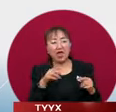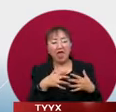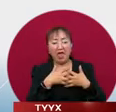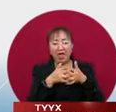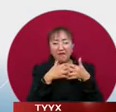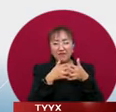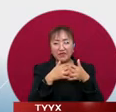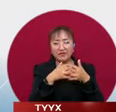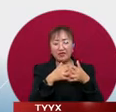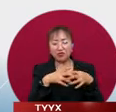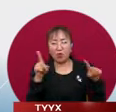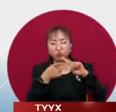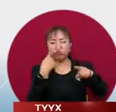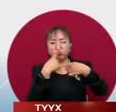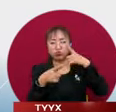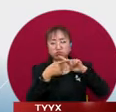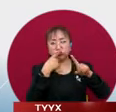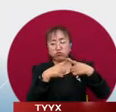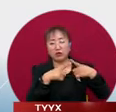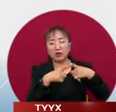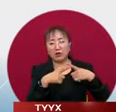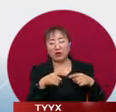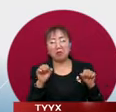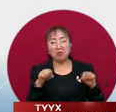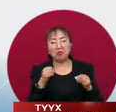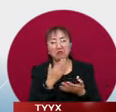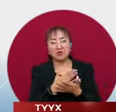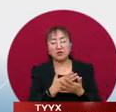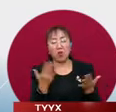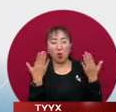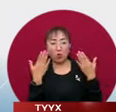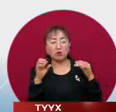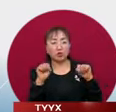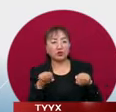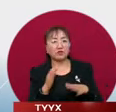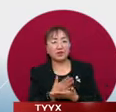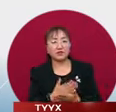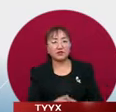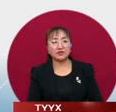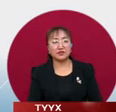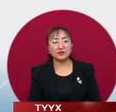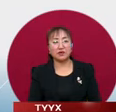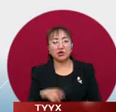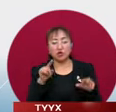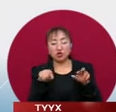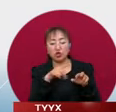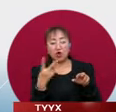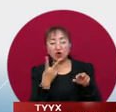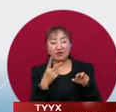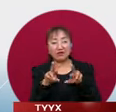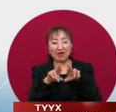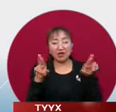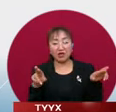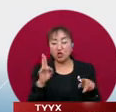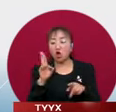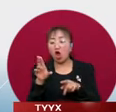морин уралдаан зэрэг хурал зэрэг зүйлүүд нь амфитеатртаа явагддаг байсан байна. Тэгэхээр энэ хоёр театрын маань гол ялгаа нь юу вэ гэхээр